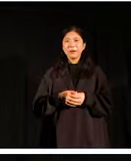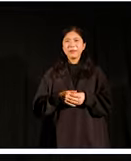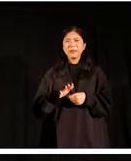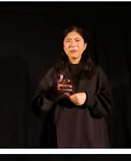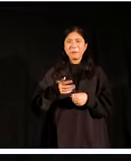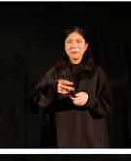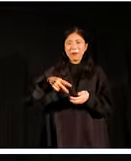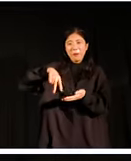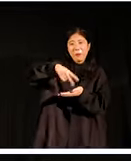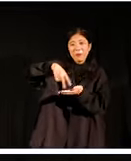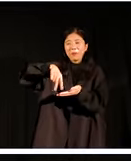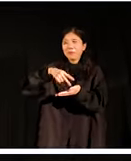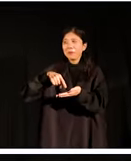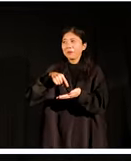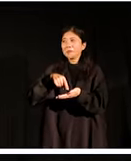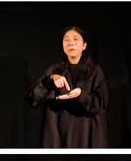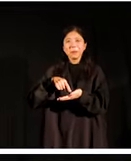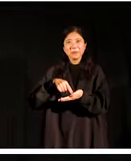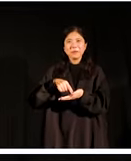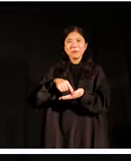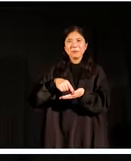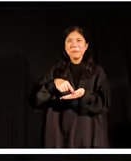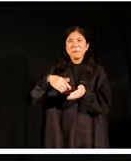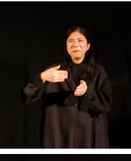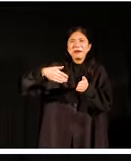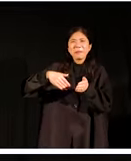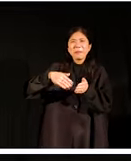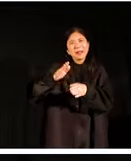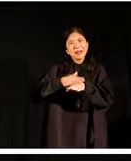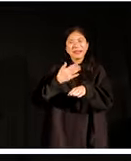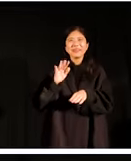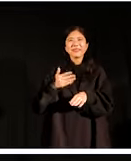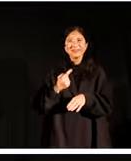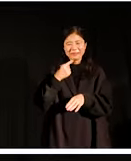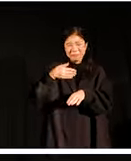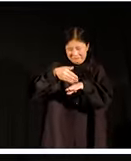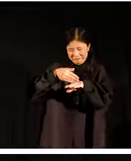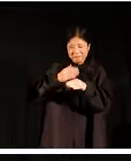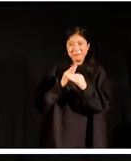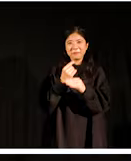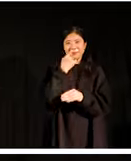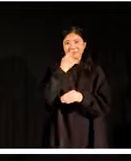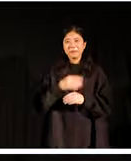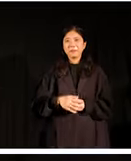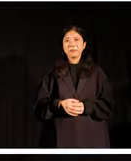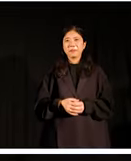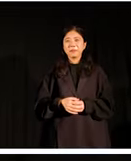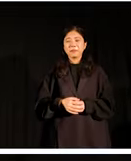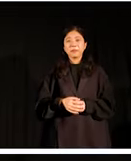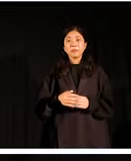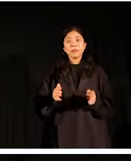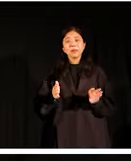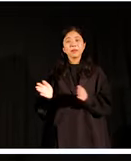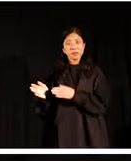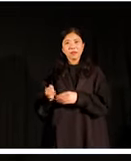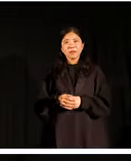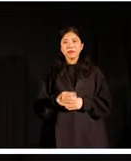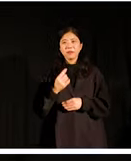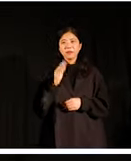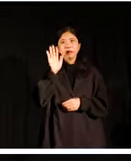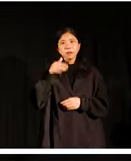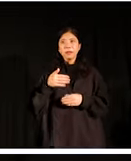踊りじゃない方のあぐらいのレベルなんですけどねあの立場としてはあのこれからですね私たち